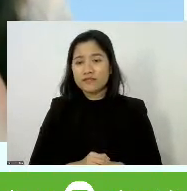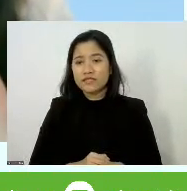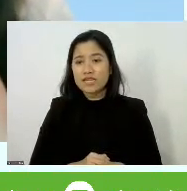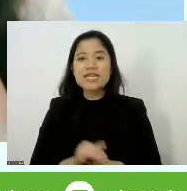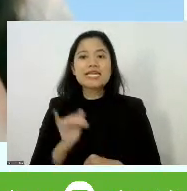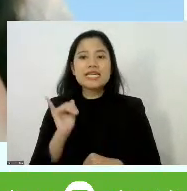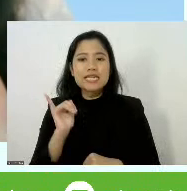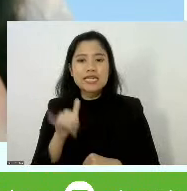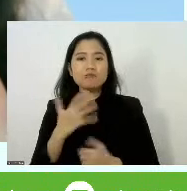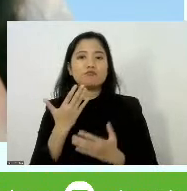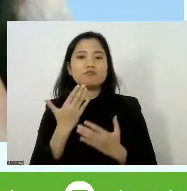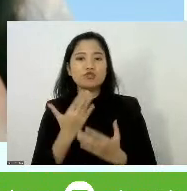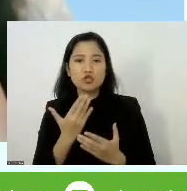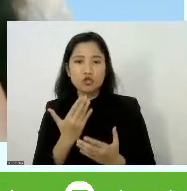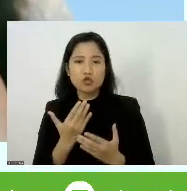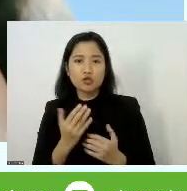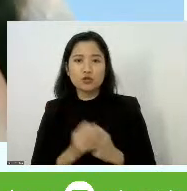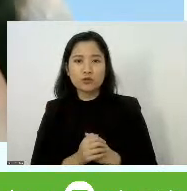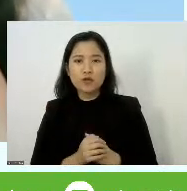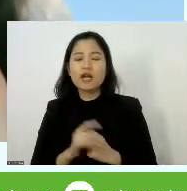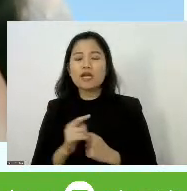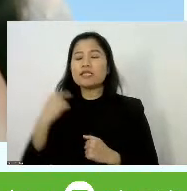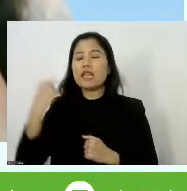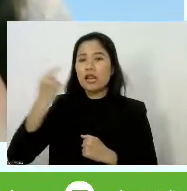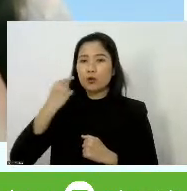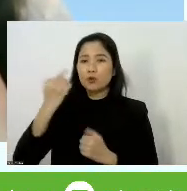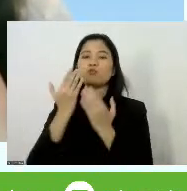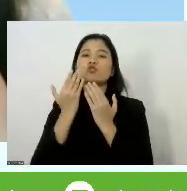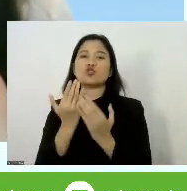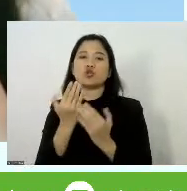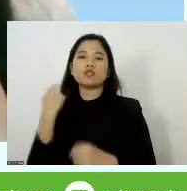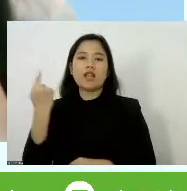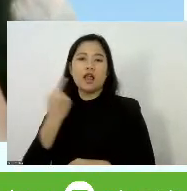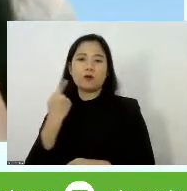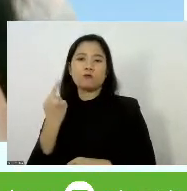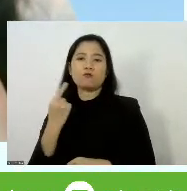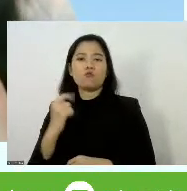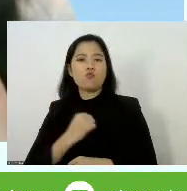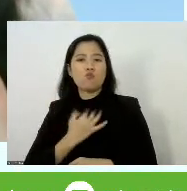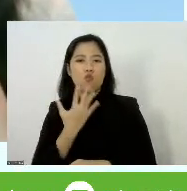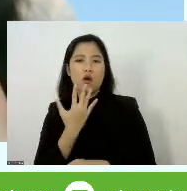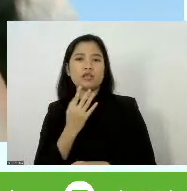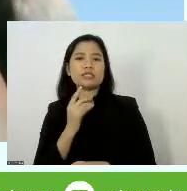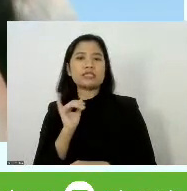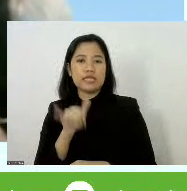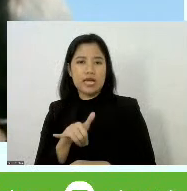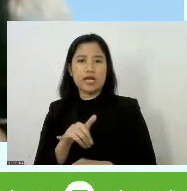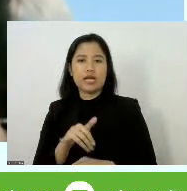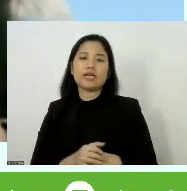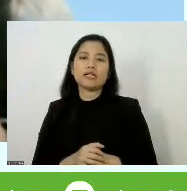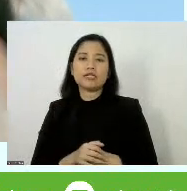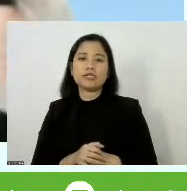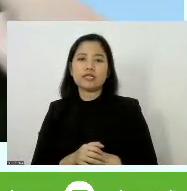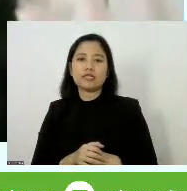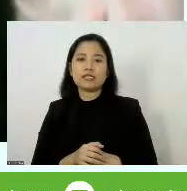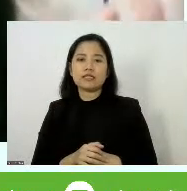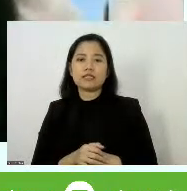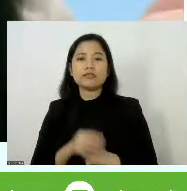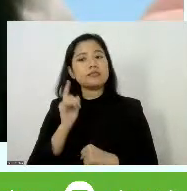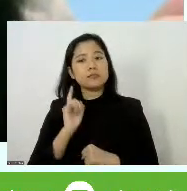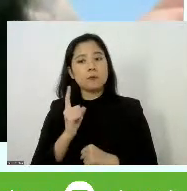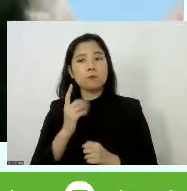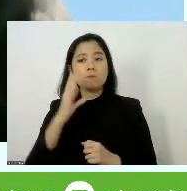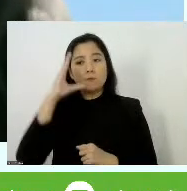experience itu enggak kira-kira proses makan lalu selalu jauh lebih puas yang pasti karena kita tahu